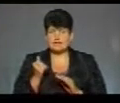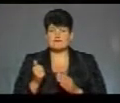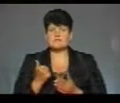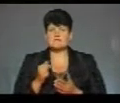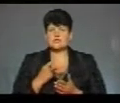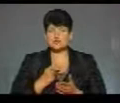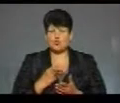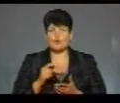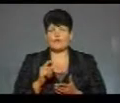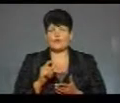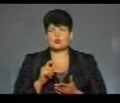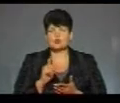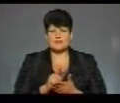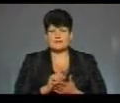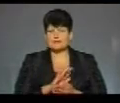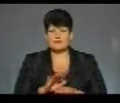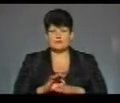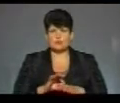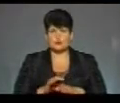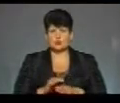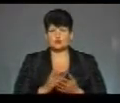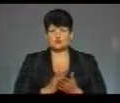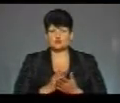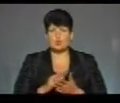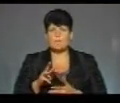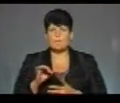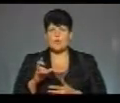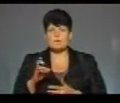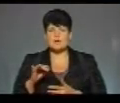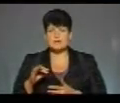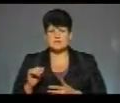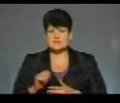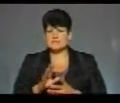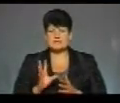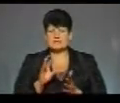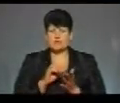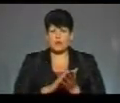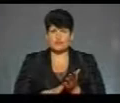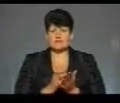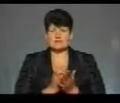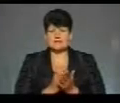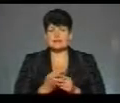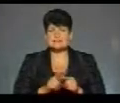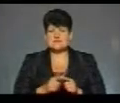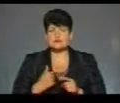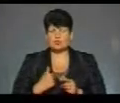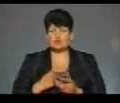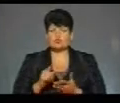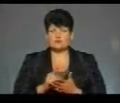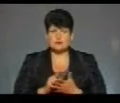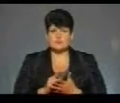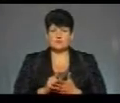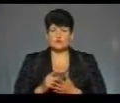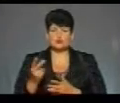які, в першу чергу, не проходили службу під час мобілізації, не зараховані в оперативний резерв. Це військовозобов'язані оперативного